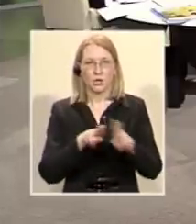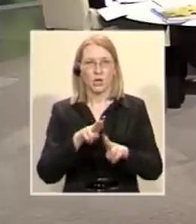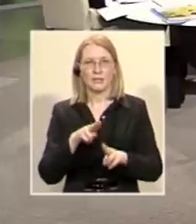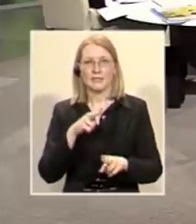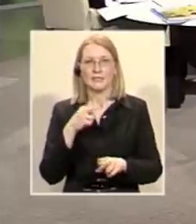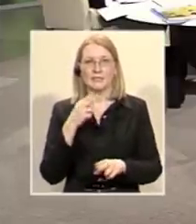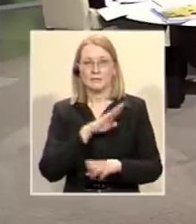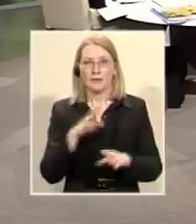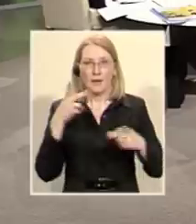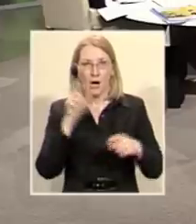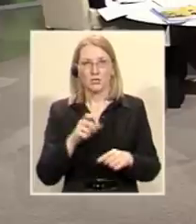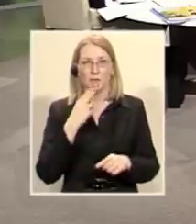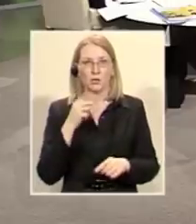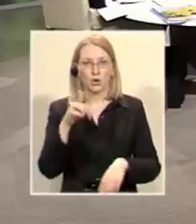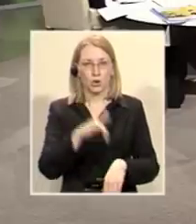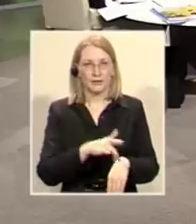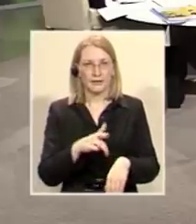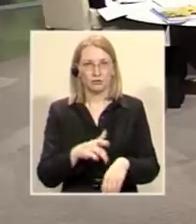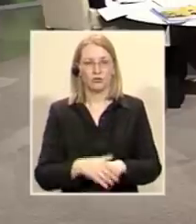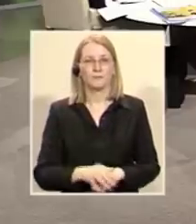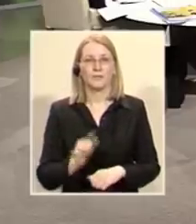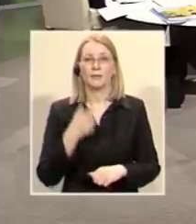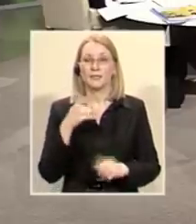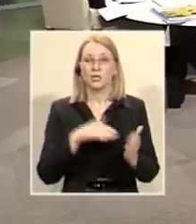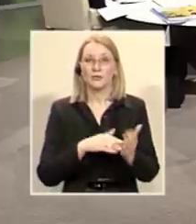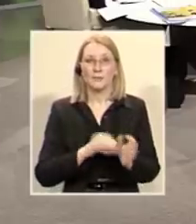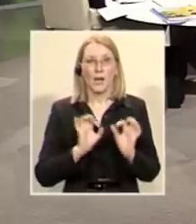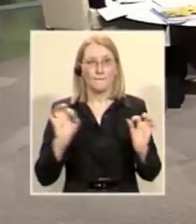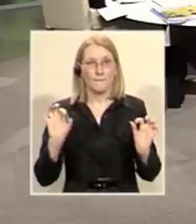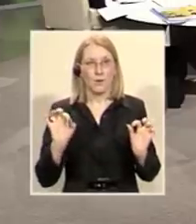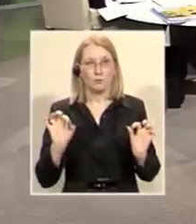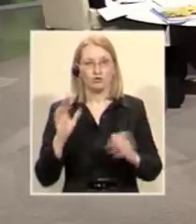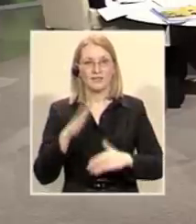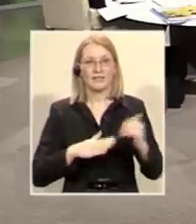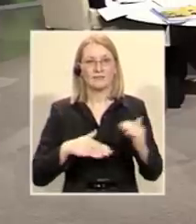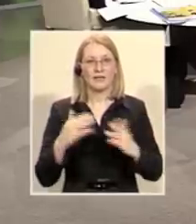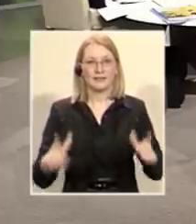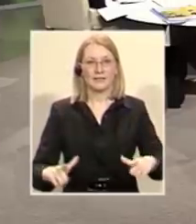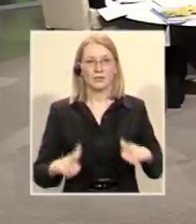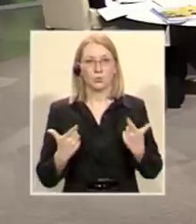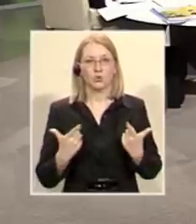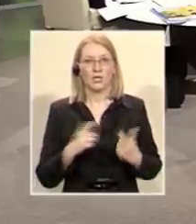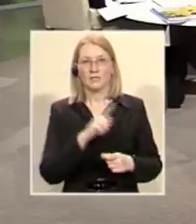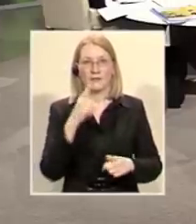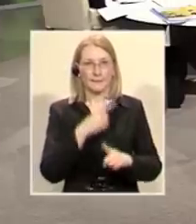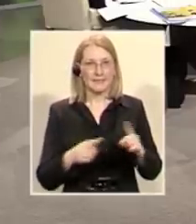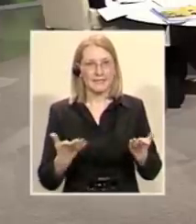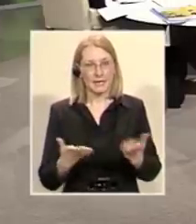se to tiče. Je li bi to trebalo itekako poboljšati kvalitetu življenja u svim